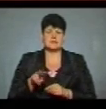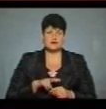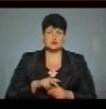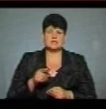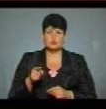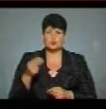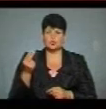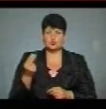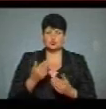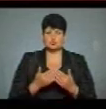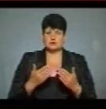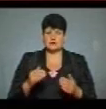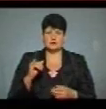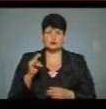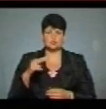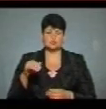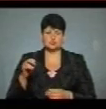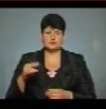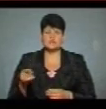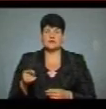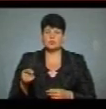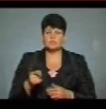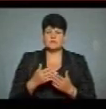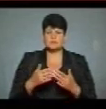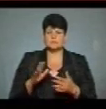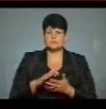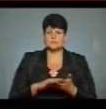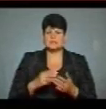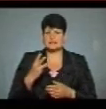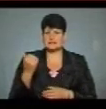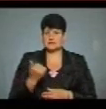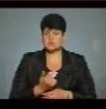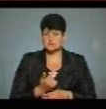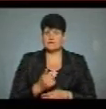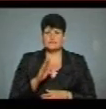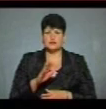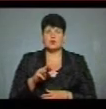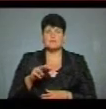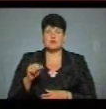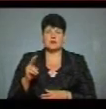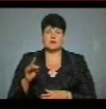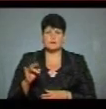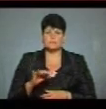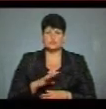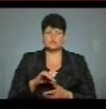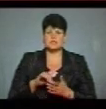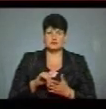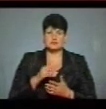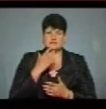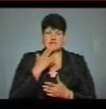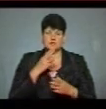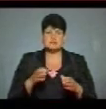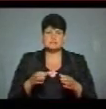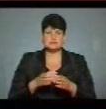Тернопільського художнього музею Ігоря Дуди, в Тернополі виставка триватиме 3 тижні. Віктор Макаров був членом Національної спілки